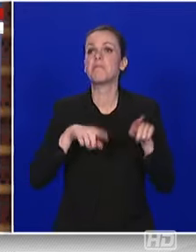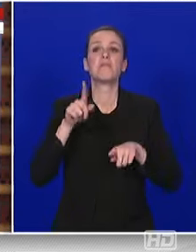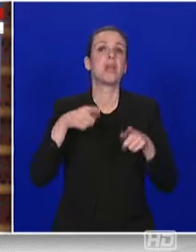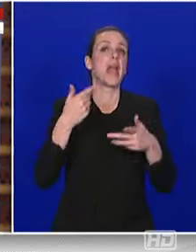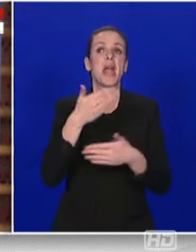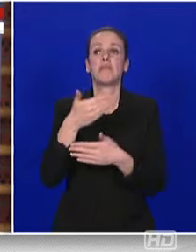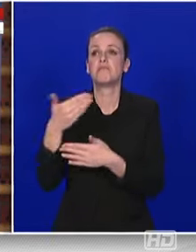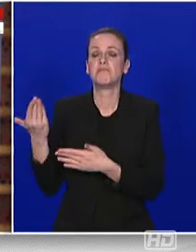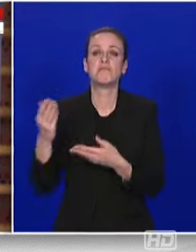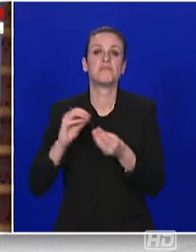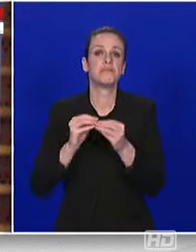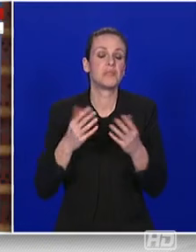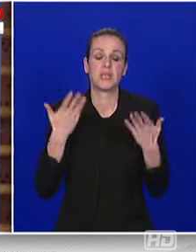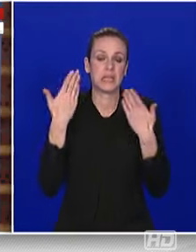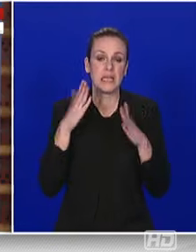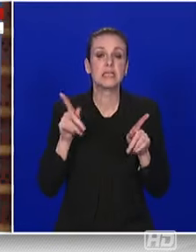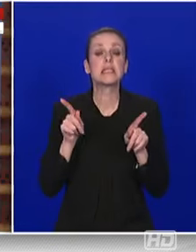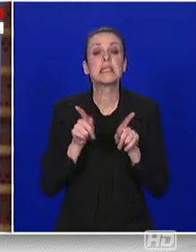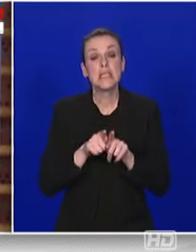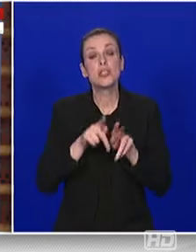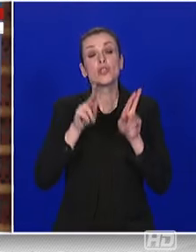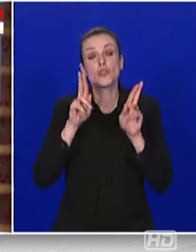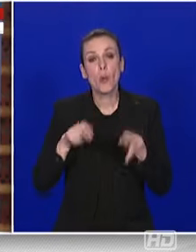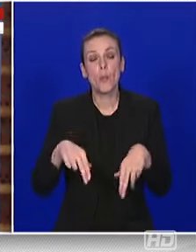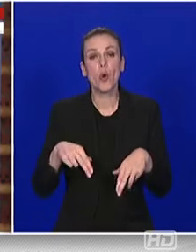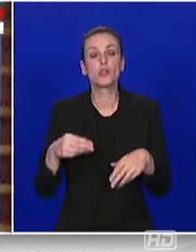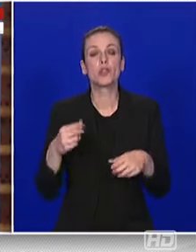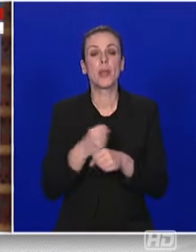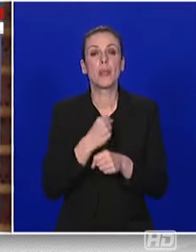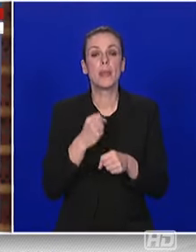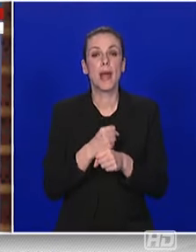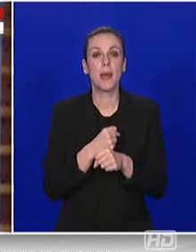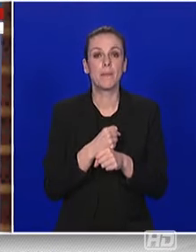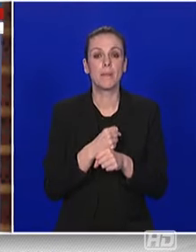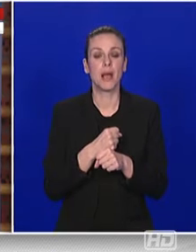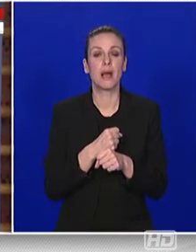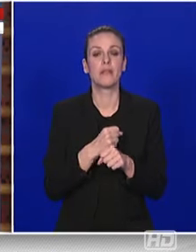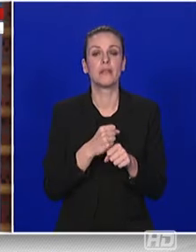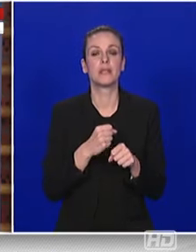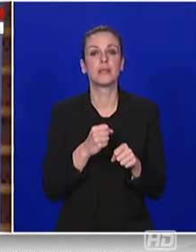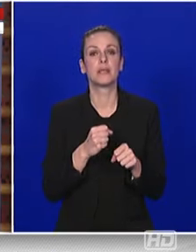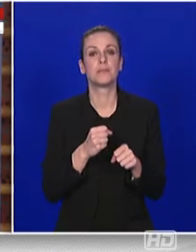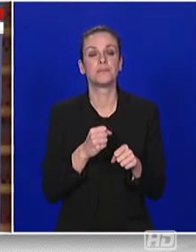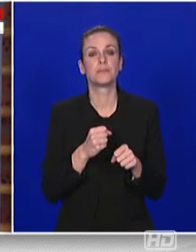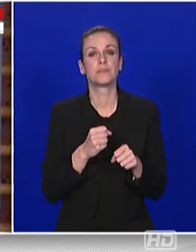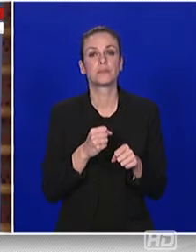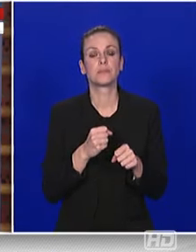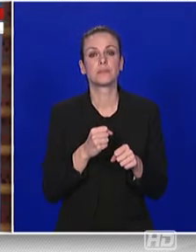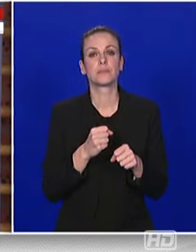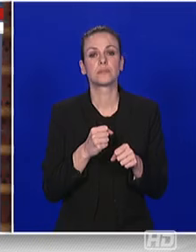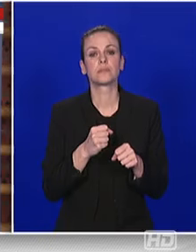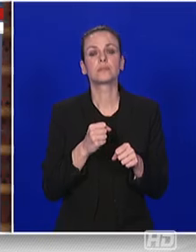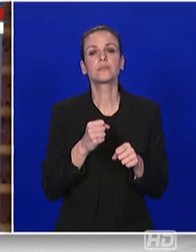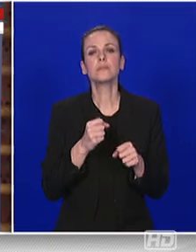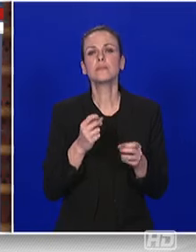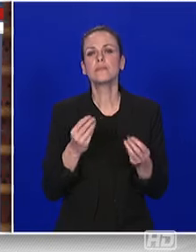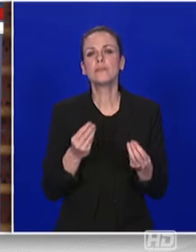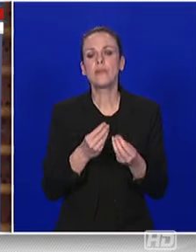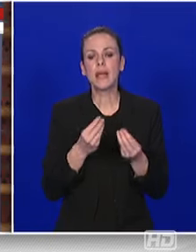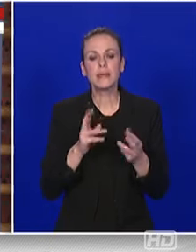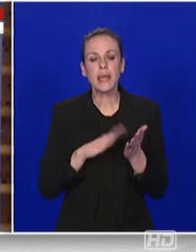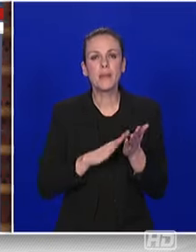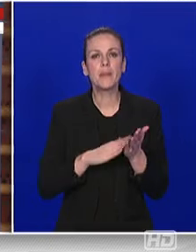uključujući naravno i mogućnost, ali i obvezu da se radi što